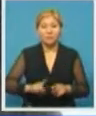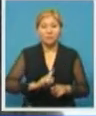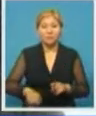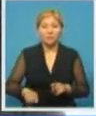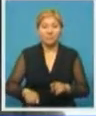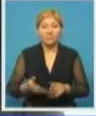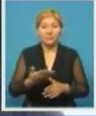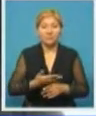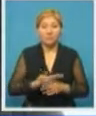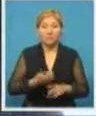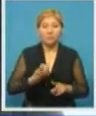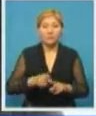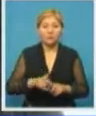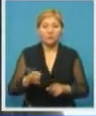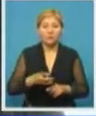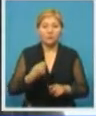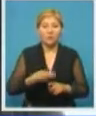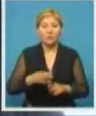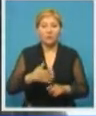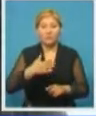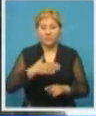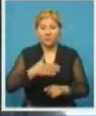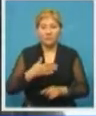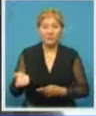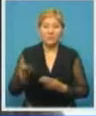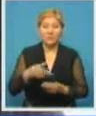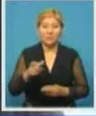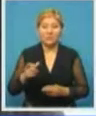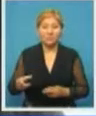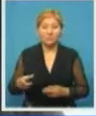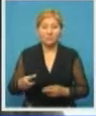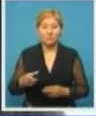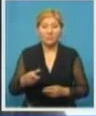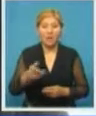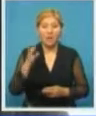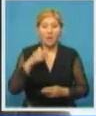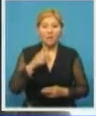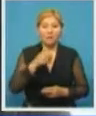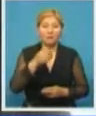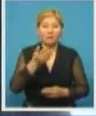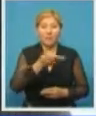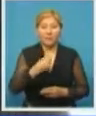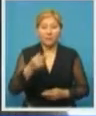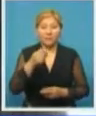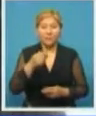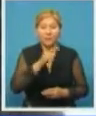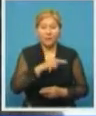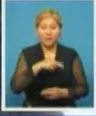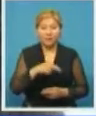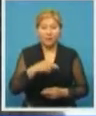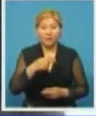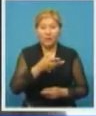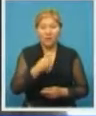өте маңызды, себебі бізге келген клиенттерге біз көбінесе диагностика жүргізген кезде оған бірнеше сұрақтар қойып отыруымызға